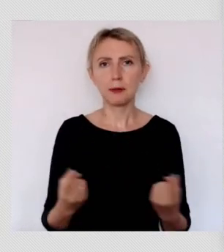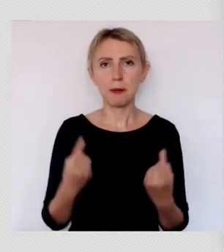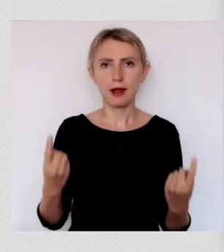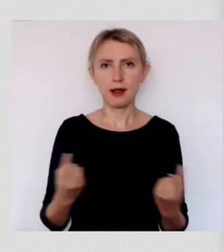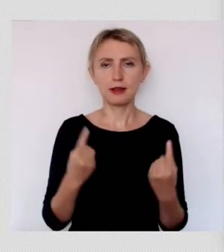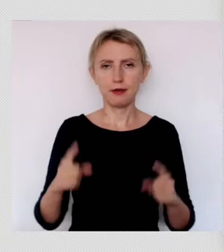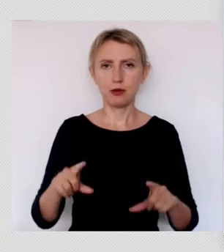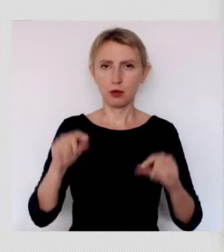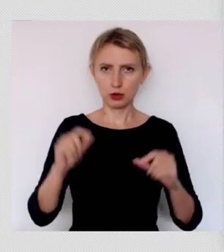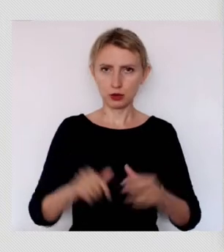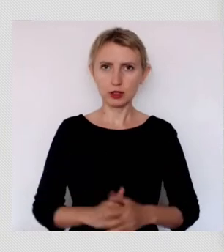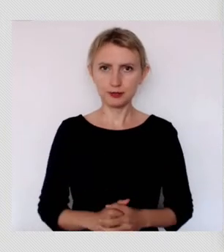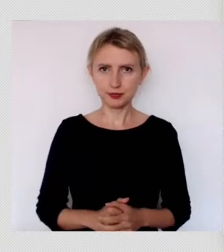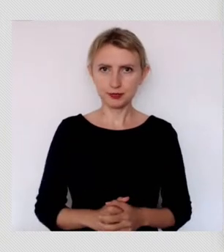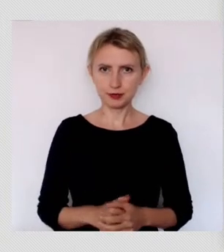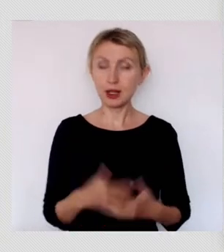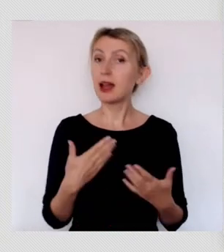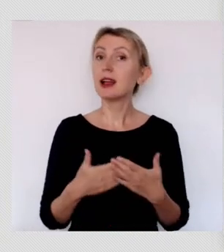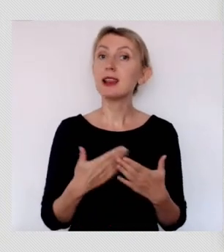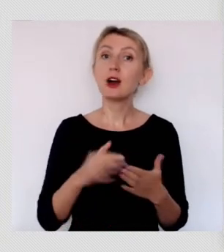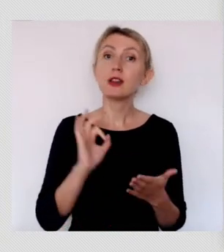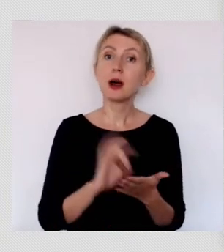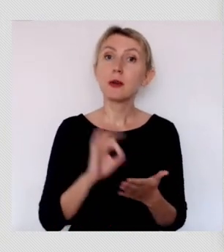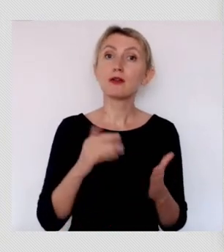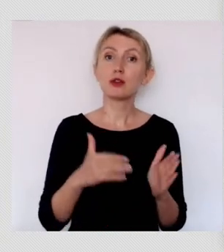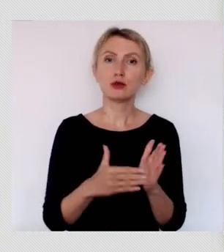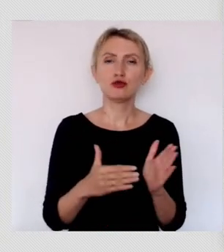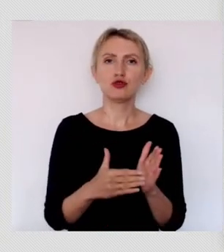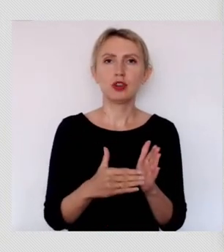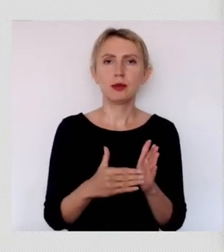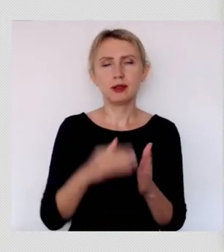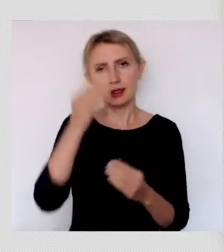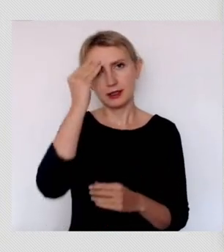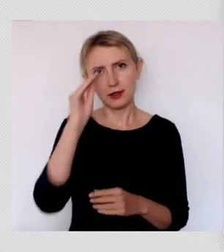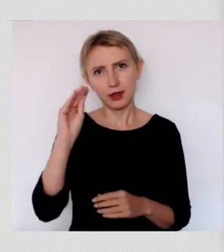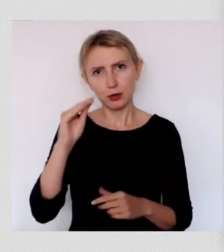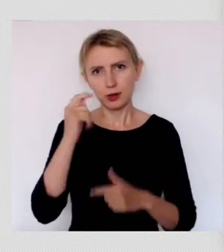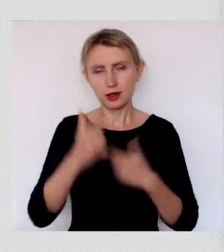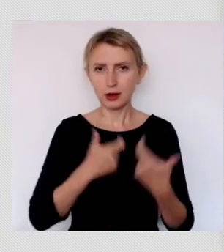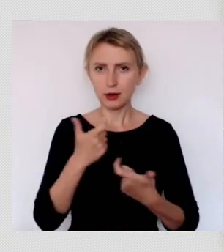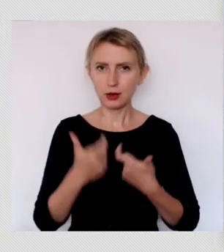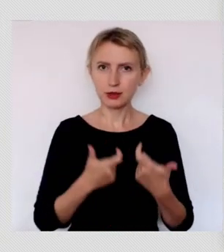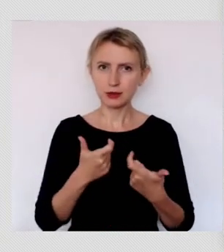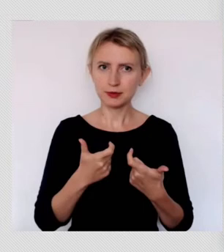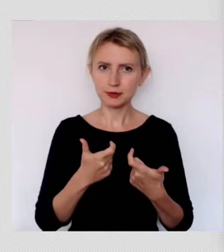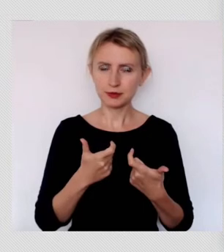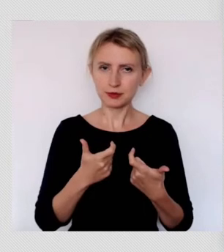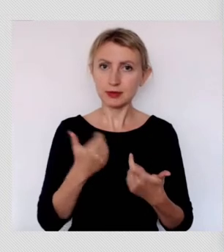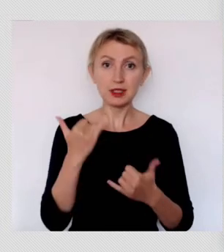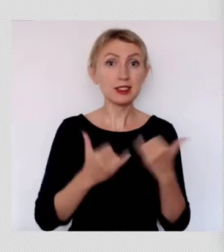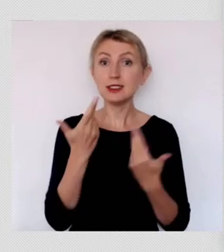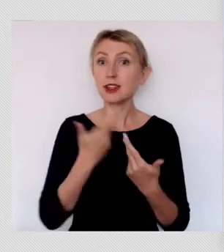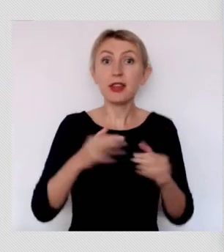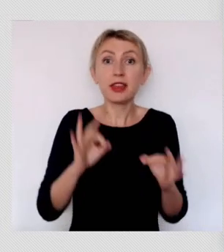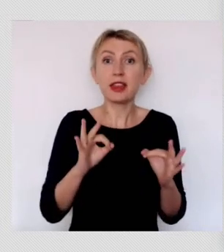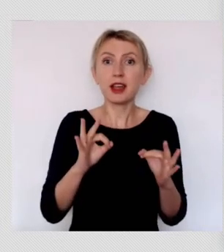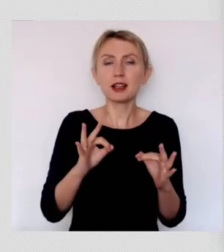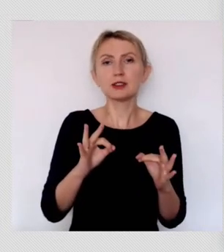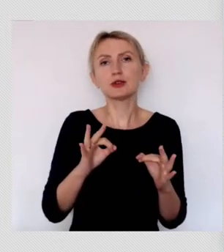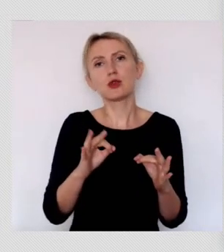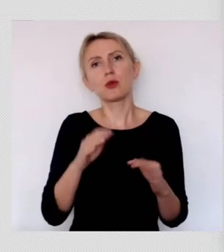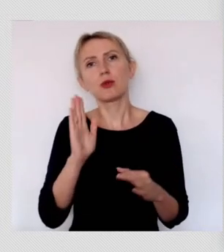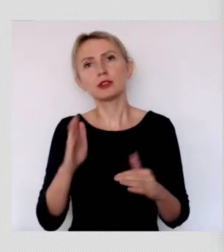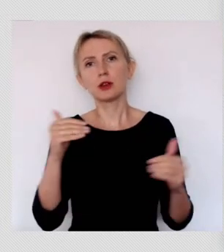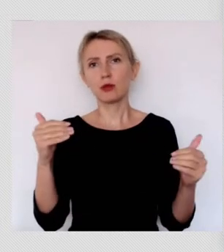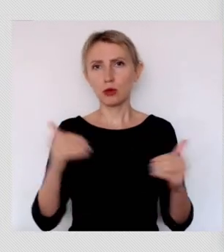kampanii wyborczej. Dlatego niewątpliwie należy takie zawiadomienia składać. Jeśli nie teraz, to kiedyś będzie być może